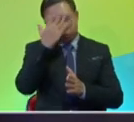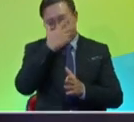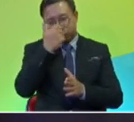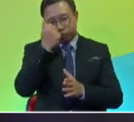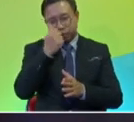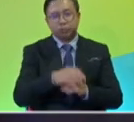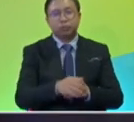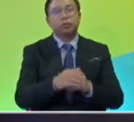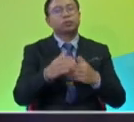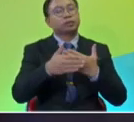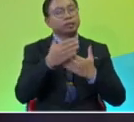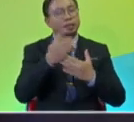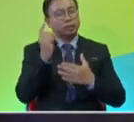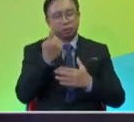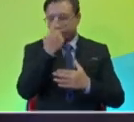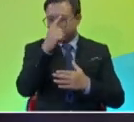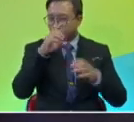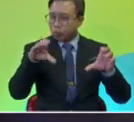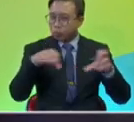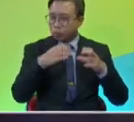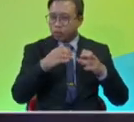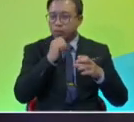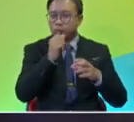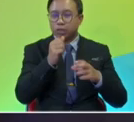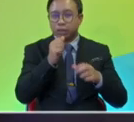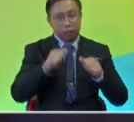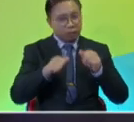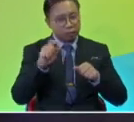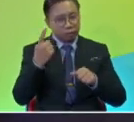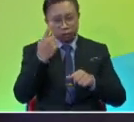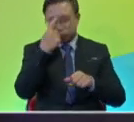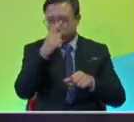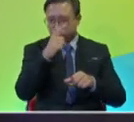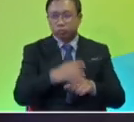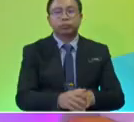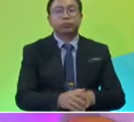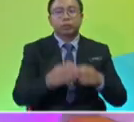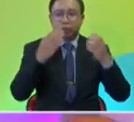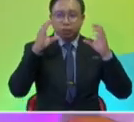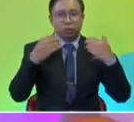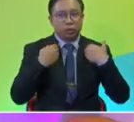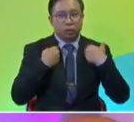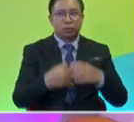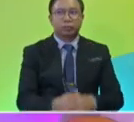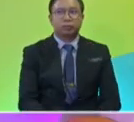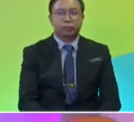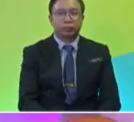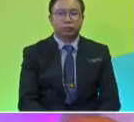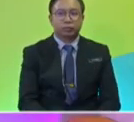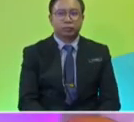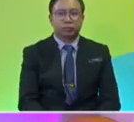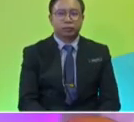Mudah saja untuk kita laksanakan alat improvisasi Sebenarnya bukan drum ini a untuk Cikgu tunjuk hari ini Cikgu juga ada